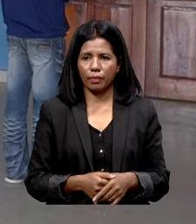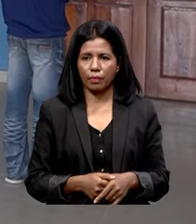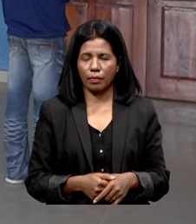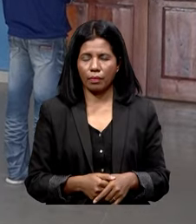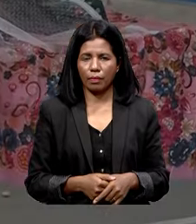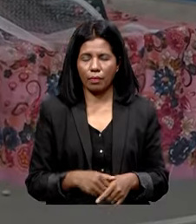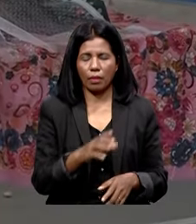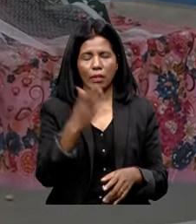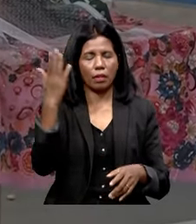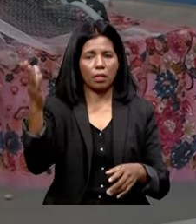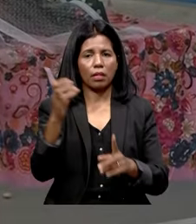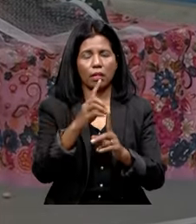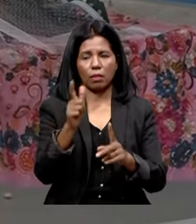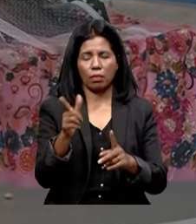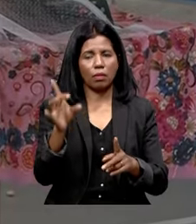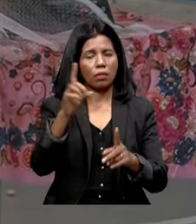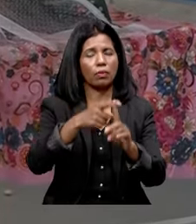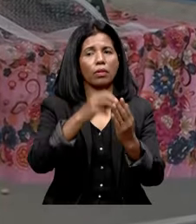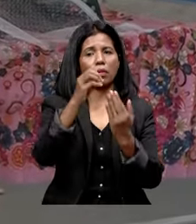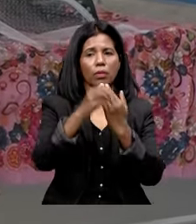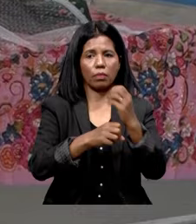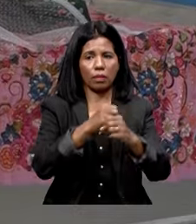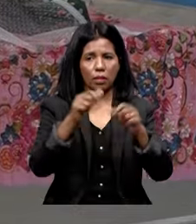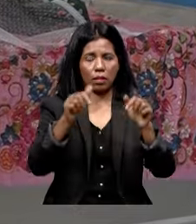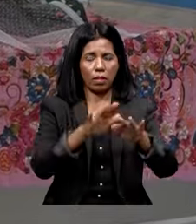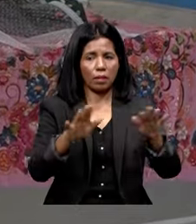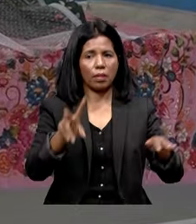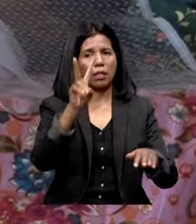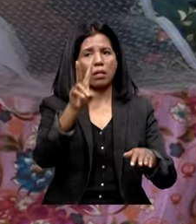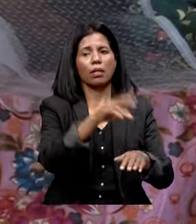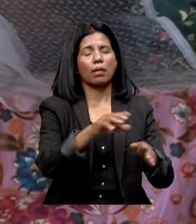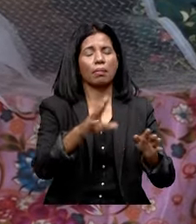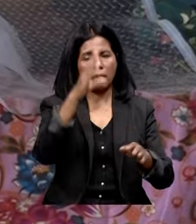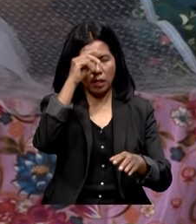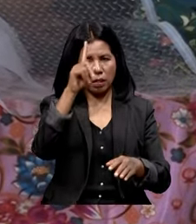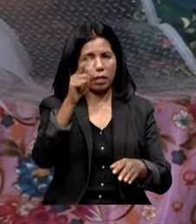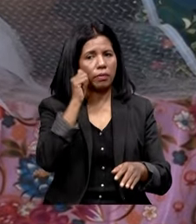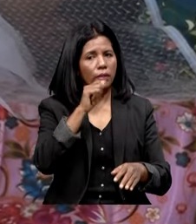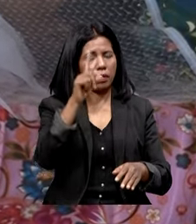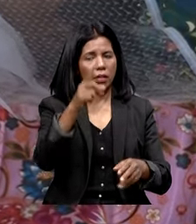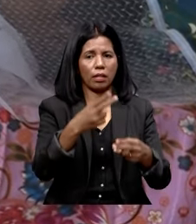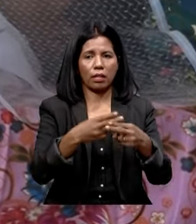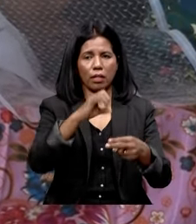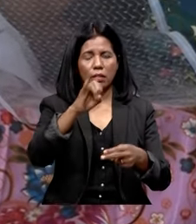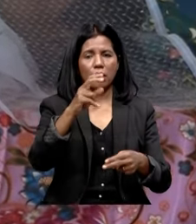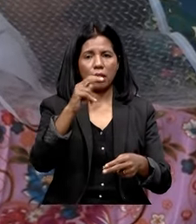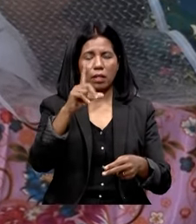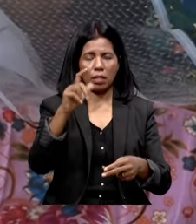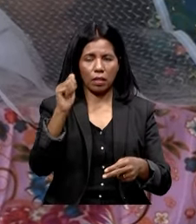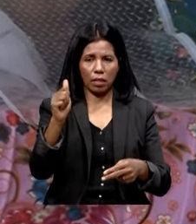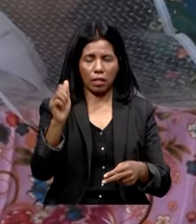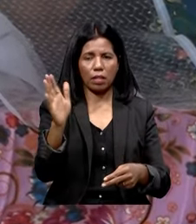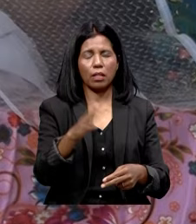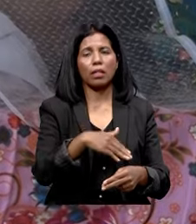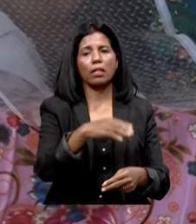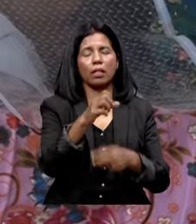Insiden ini akontese lorong ron resival fulan utobru tinane labarek nain rua mane ida feto ida honaran Zenila Solonita Jordan